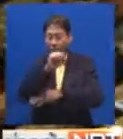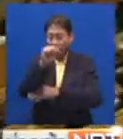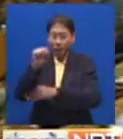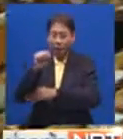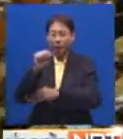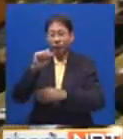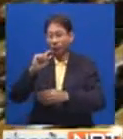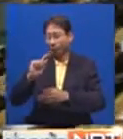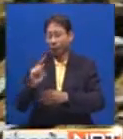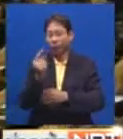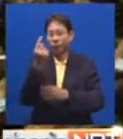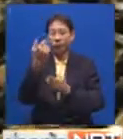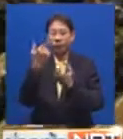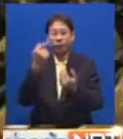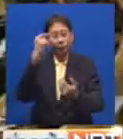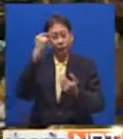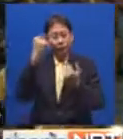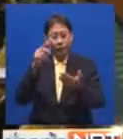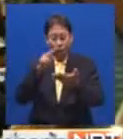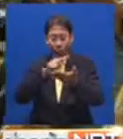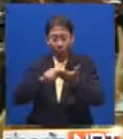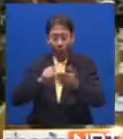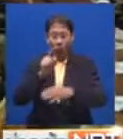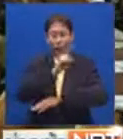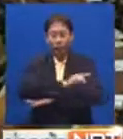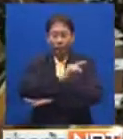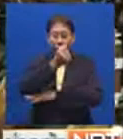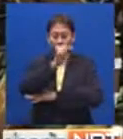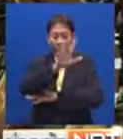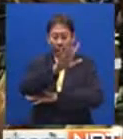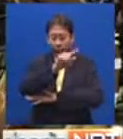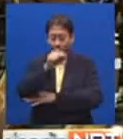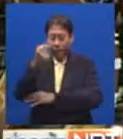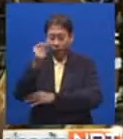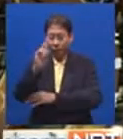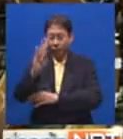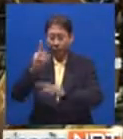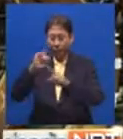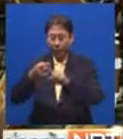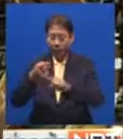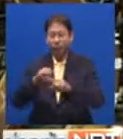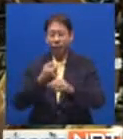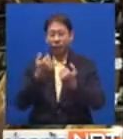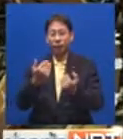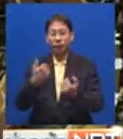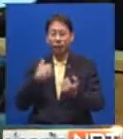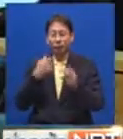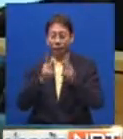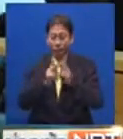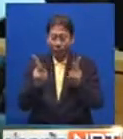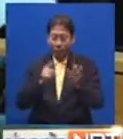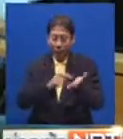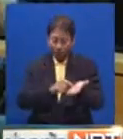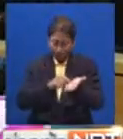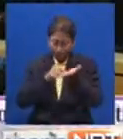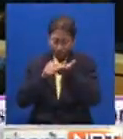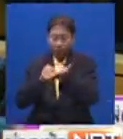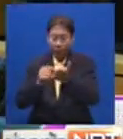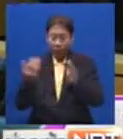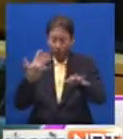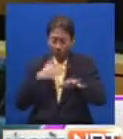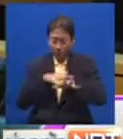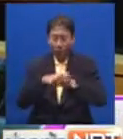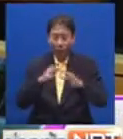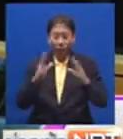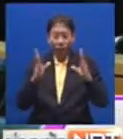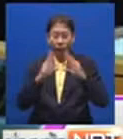ปฏิรูปแห่งชาติเพื่อพิจารณาระหว่างวันที่ 15ถึง 17ธ.ค.นี้ซึ่งคณะกรรมาธิการยกร่างรัฐธรรมนูญจะเข้าร่วม